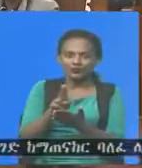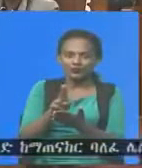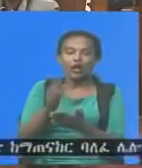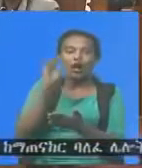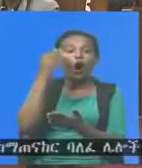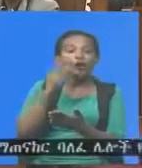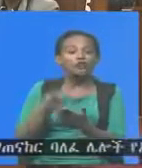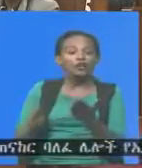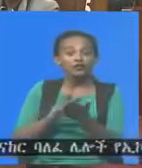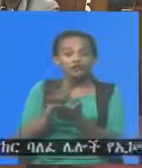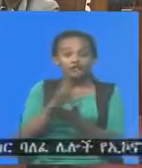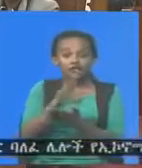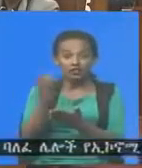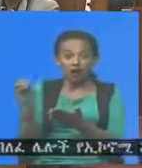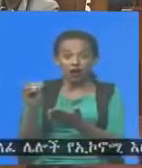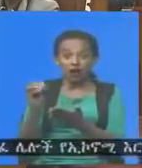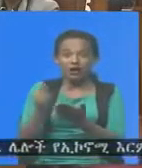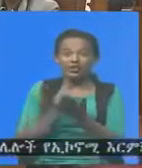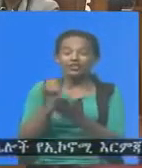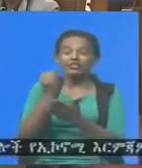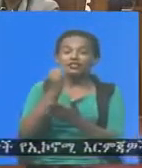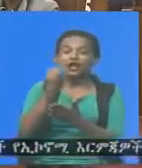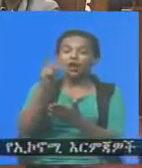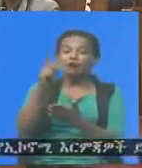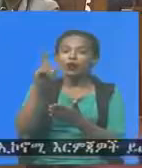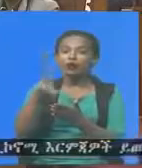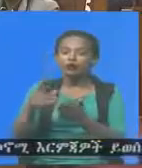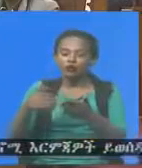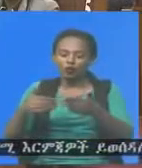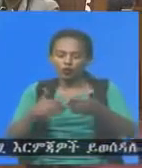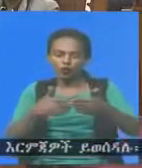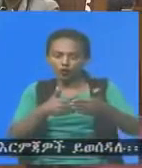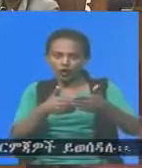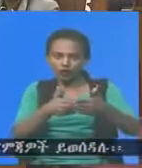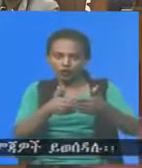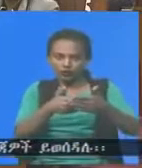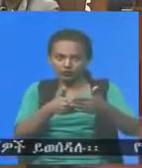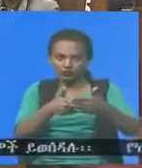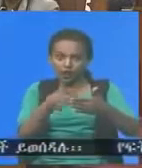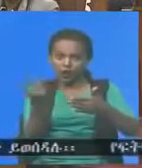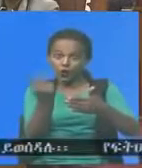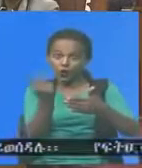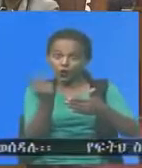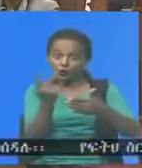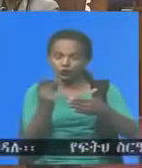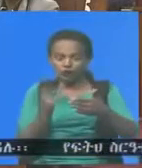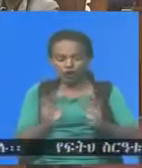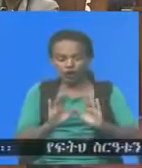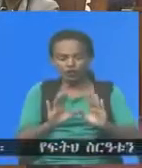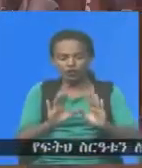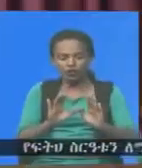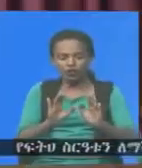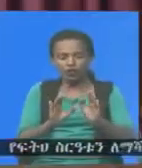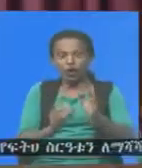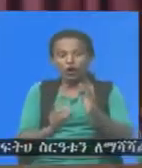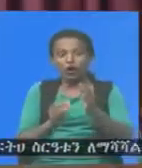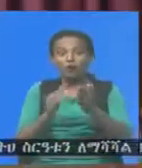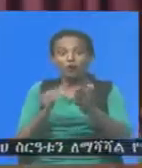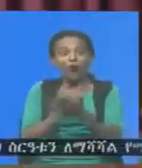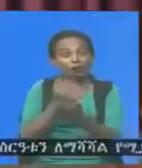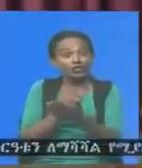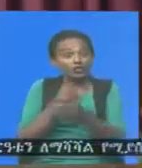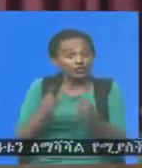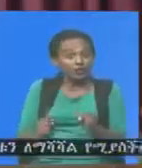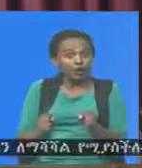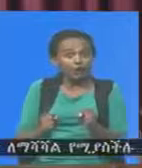ሐዋሳ ዩኒቨርሲቲና ኢንዱስትሪያል ፓርክ ጎን ለጎን ናቸው። ሁለቱም የራሳቸው ኢነርጂ ማምረት ከቻሉ